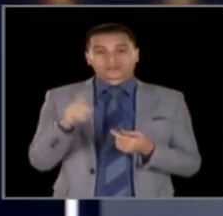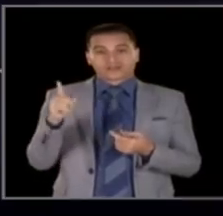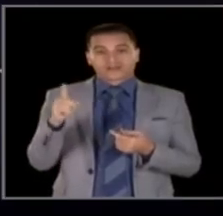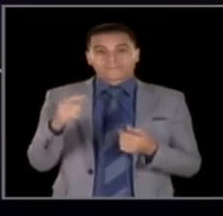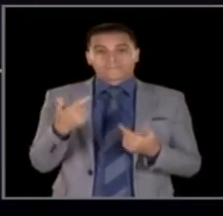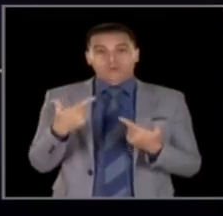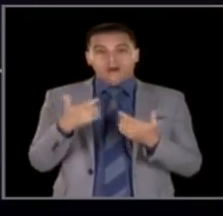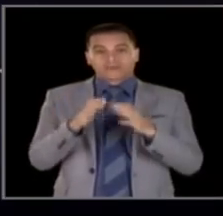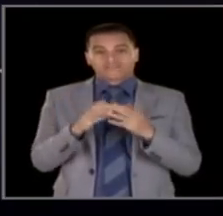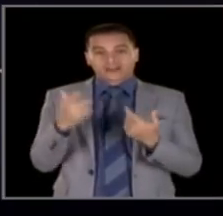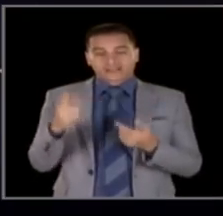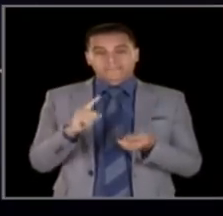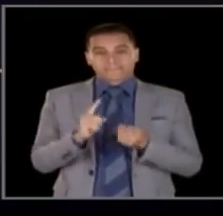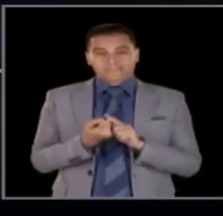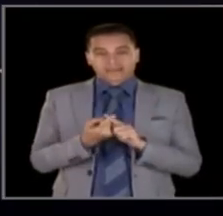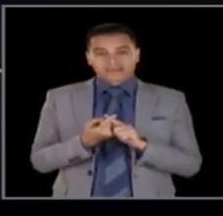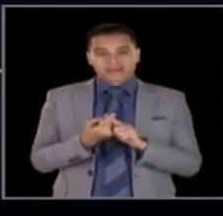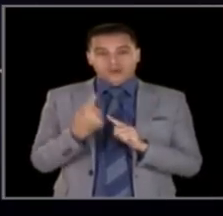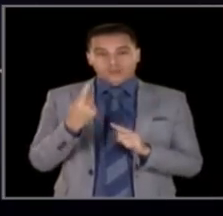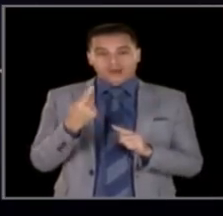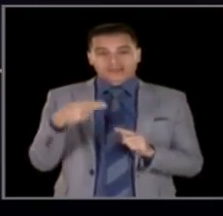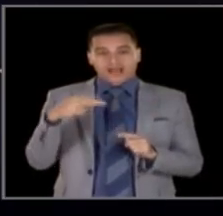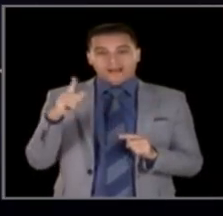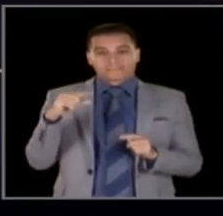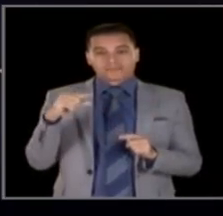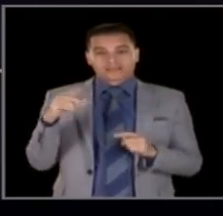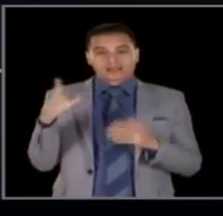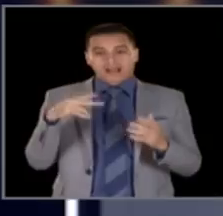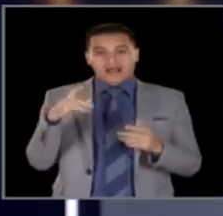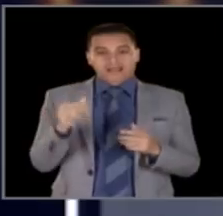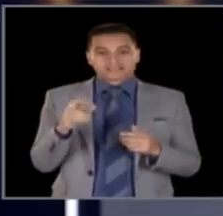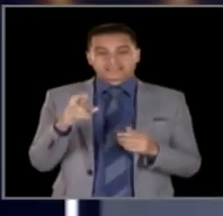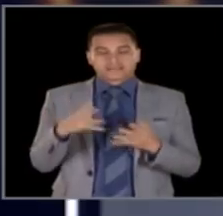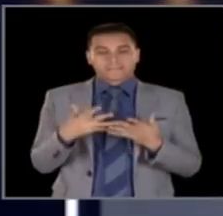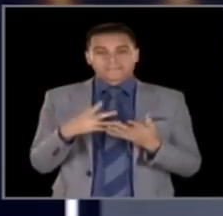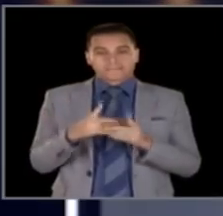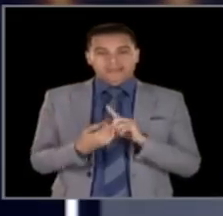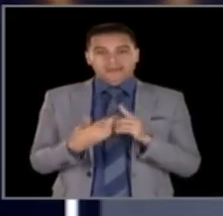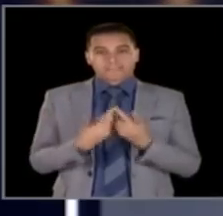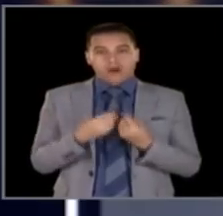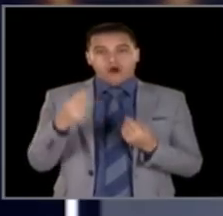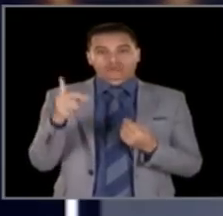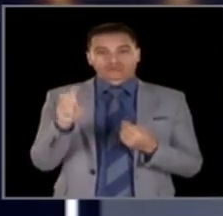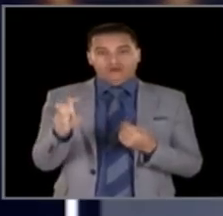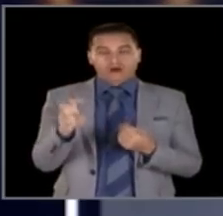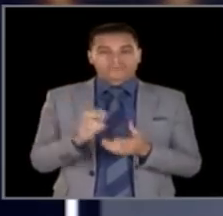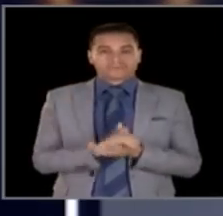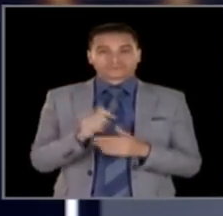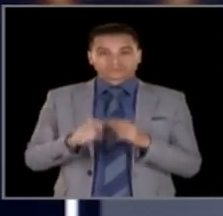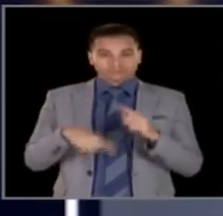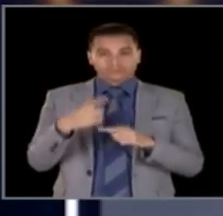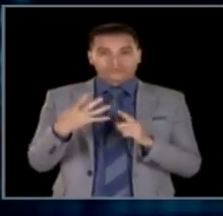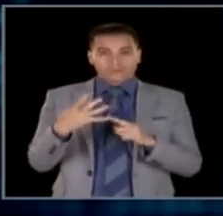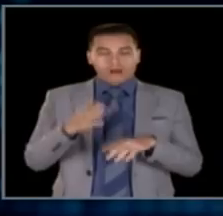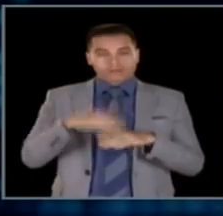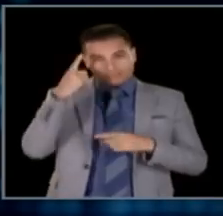واحد، عبد العزيز صبري رجع مكان طه الغرباوي. ودلوقتي مع الفقرة الرابعة، فقرة